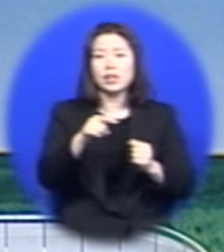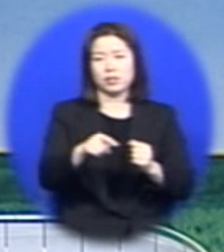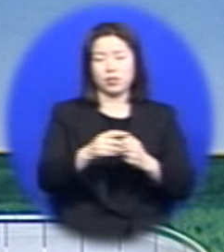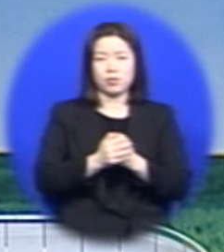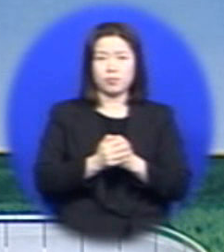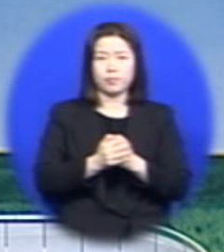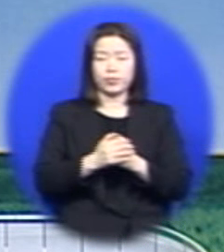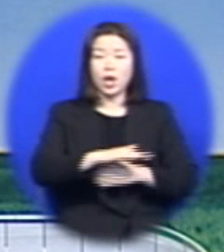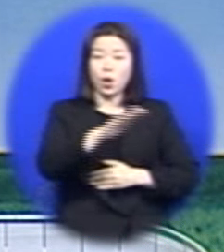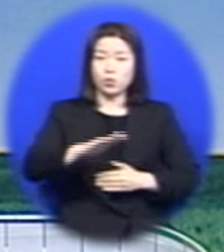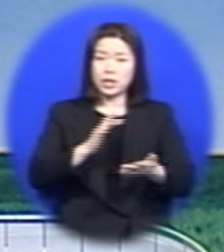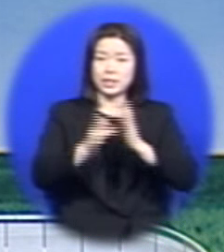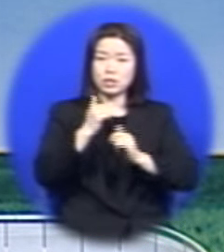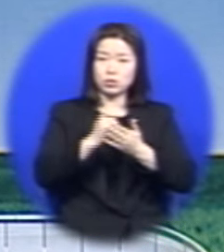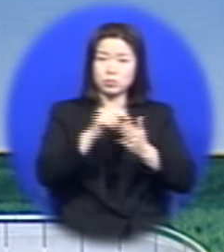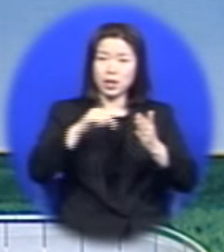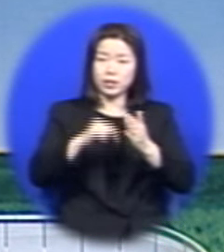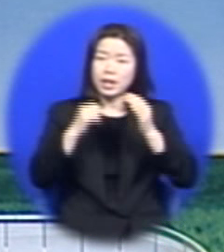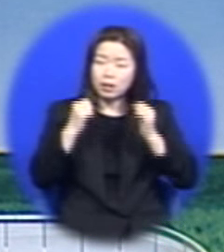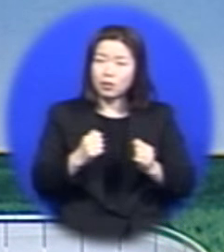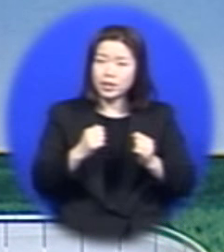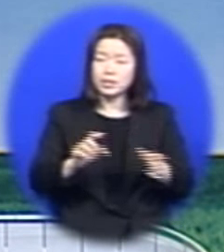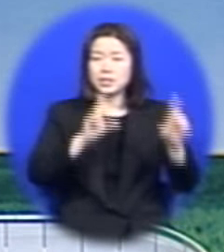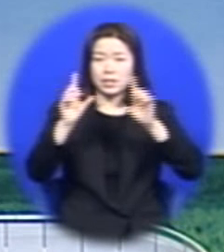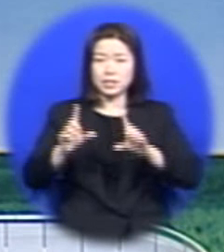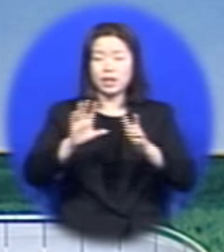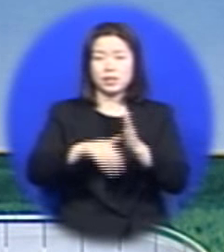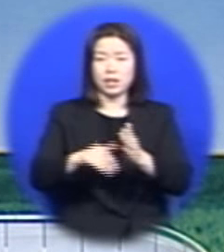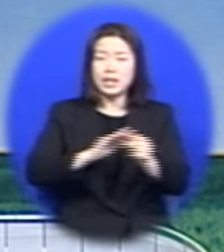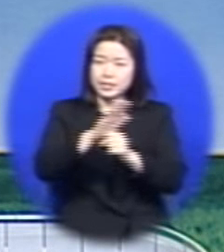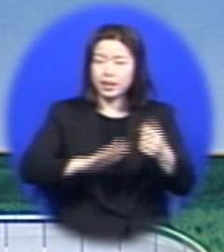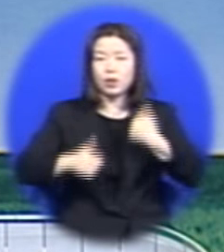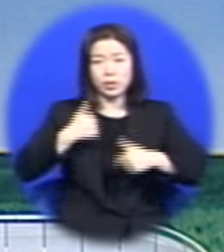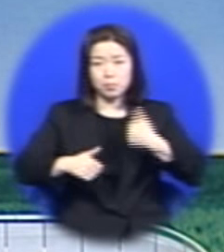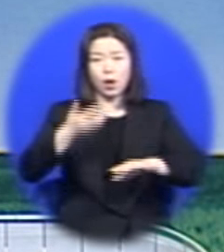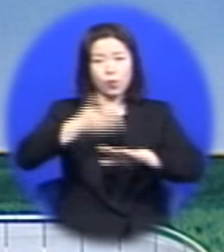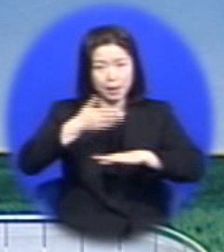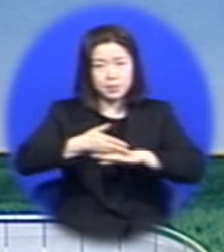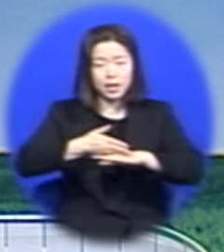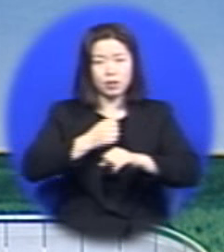우리가 예수님 안에 거하는 삶을 살면서 사랑하고